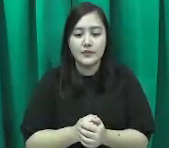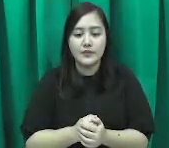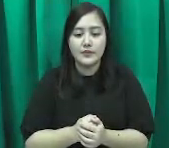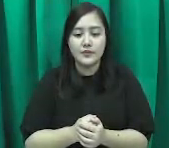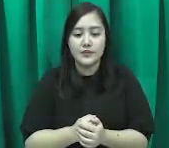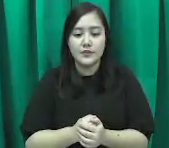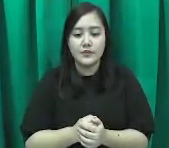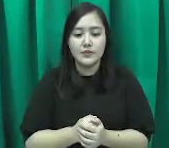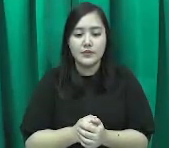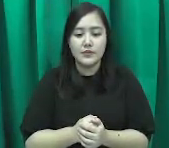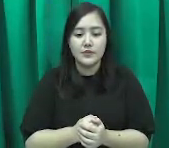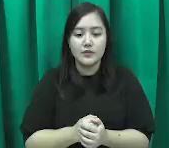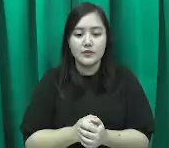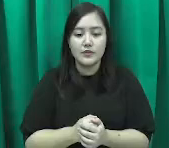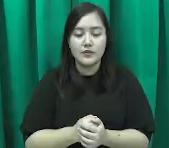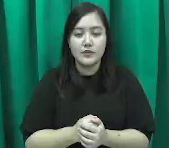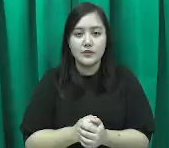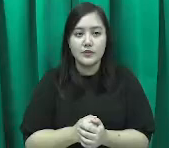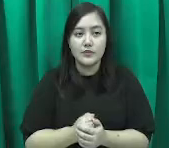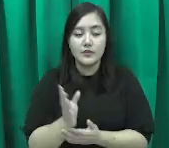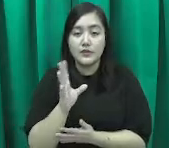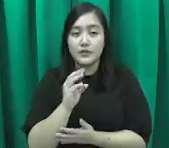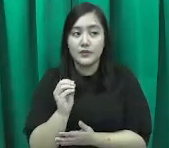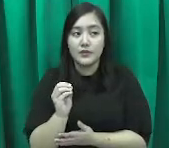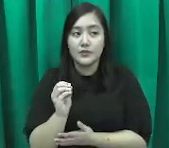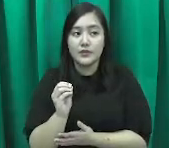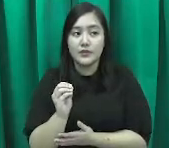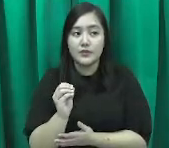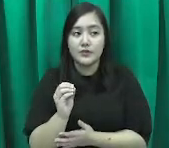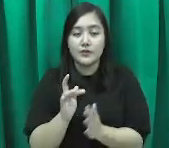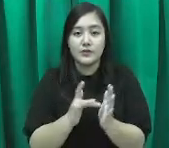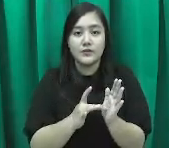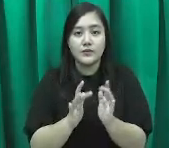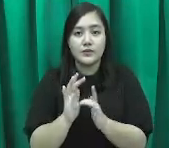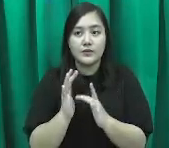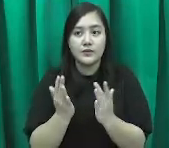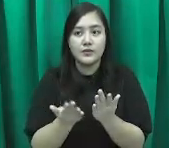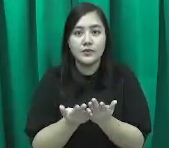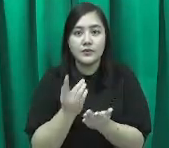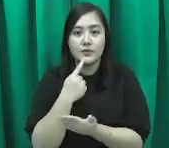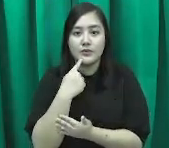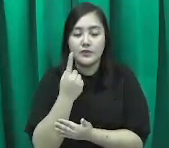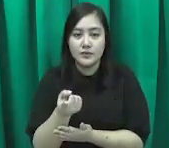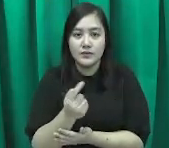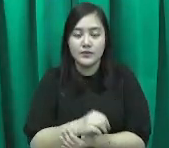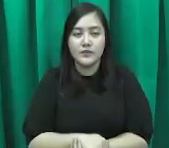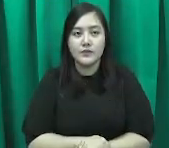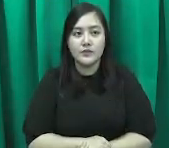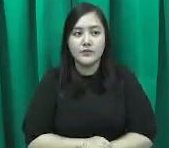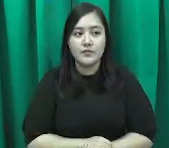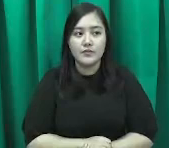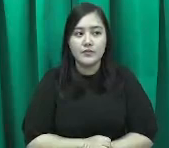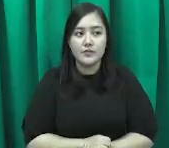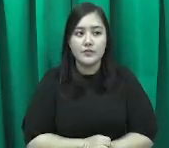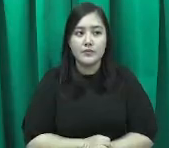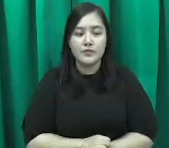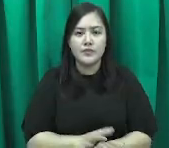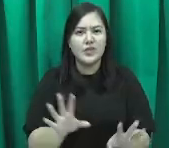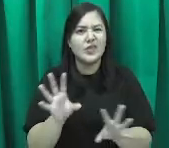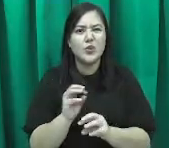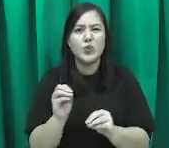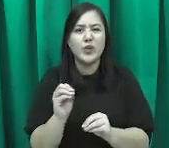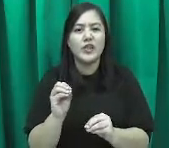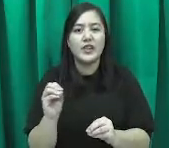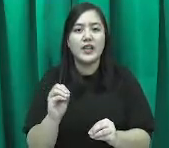Hesus Kristo is joint in the joint, sabi niya dito, di ba? So there's no completeness. Of course, pag walang jointness yan, pag